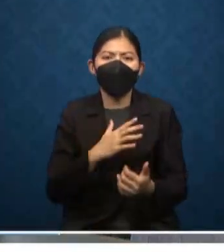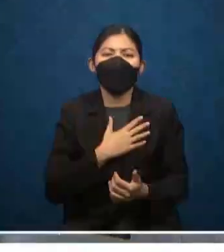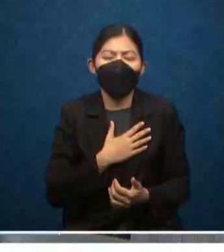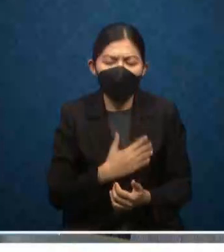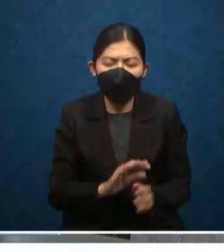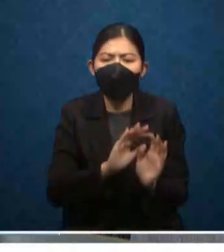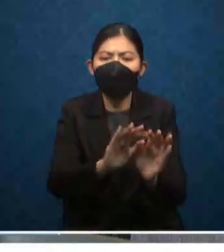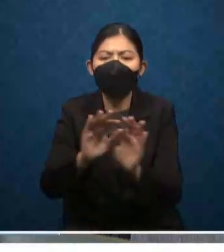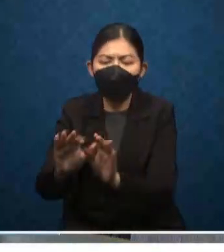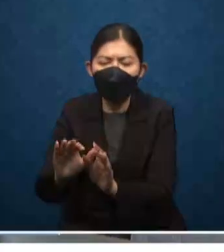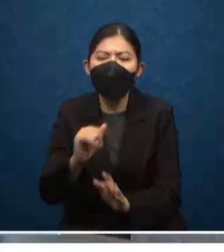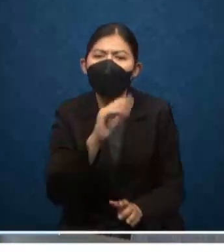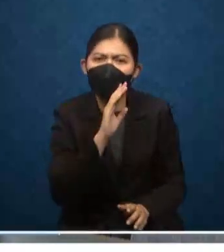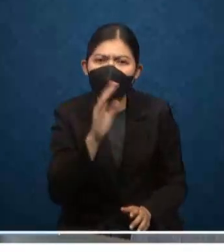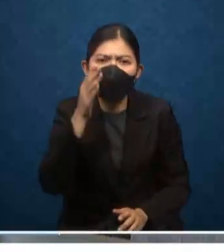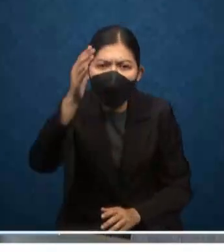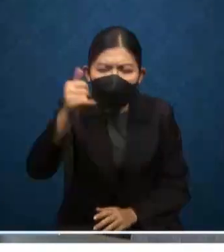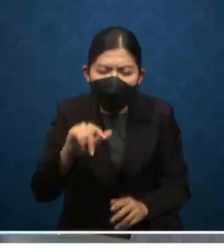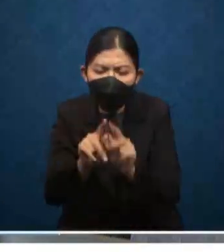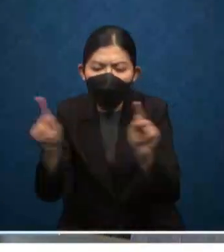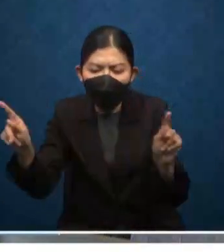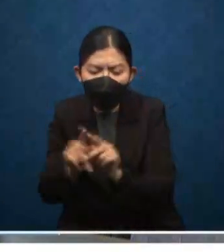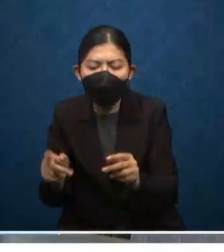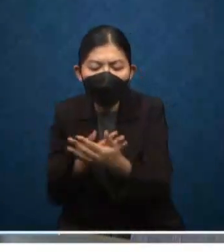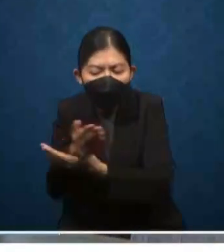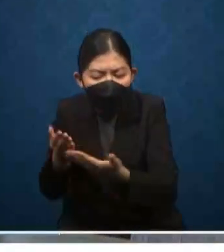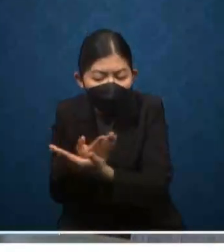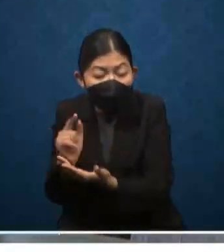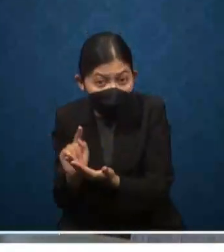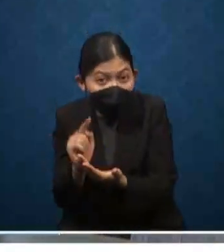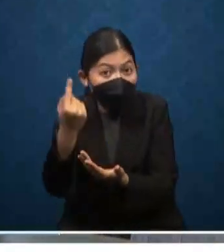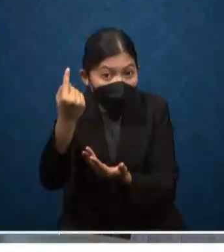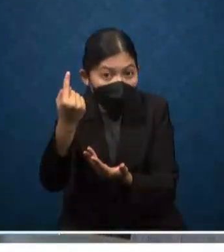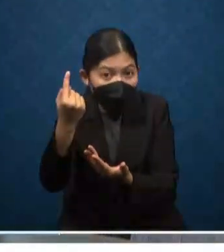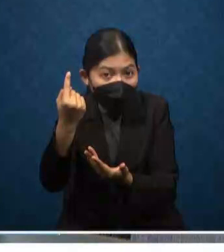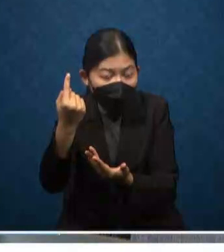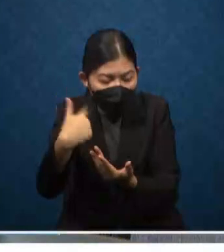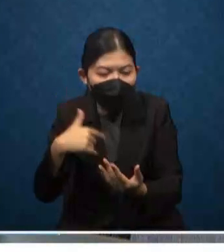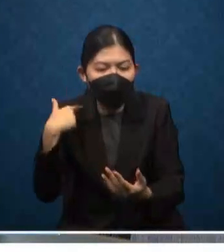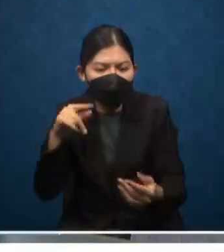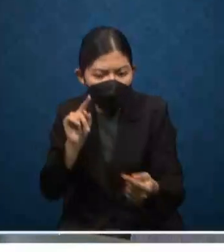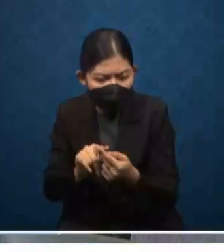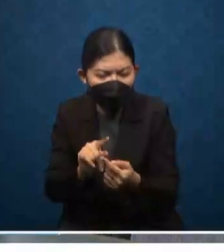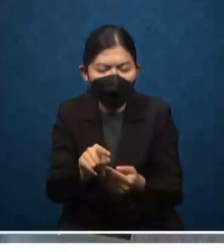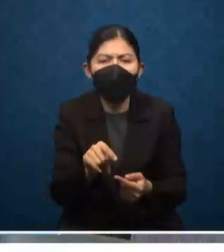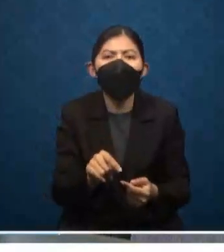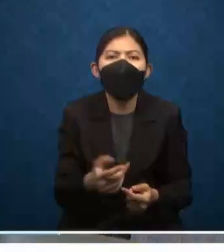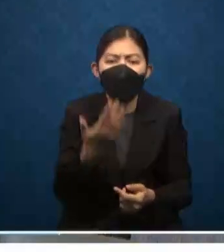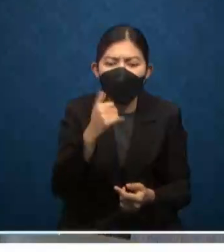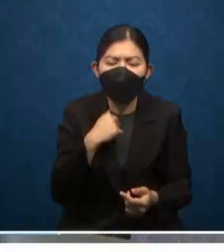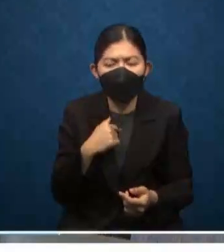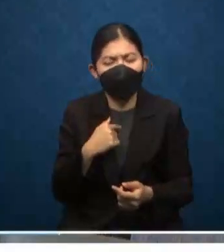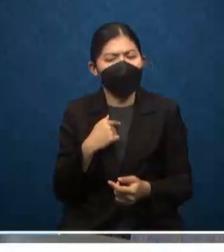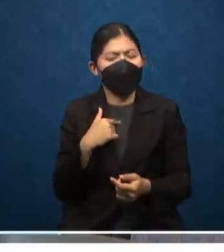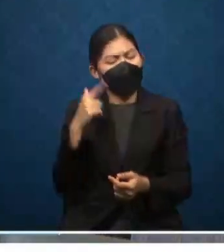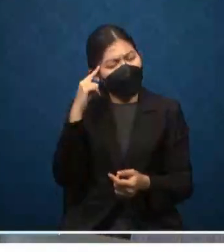าว่าถ้าหากว่ากรรมธิการท่านจะพิจารณาตรงนี้ใหม่ซึ่งจะเป็นประโยชน์ผมไม่เห็นโทษเลยที่ใส่เงินอุดหนุนของรัฐบา